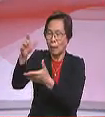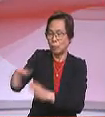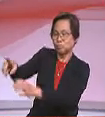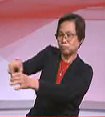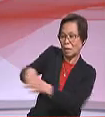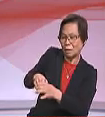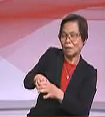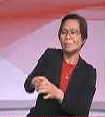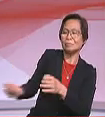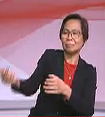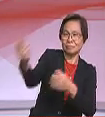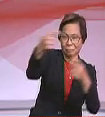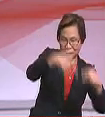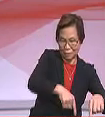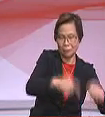asing.